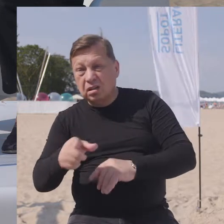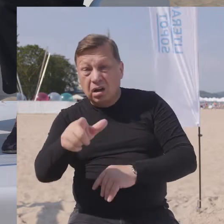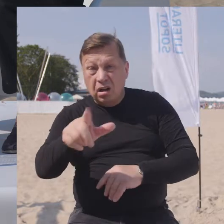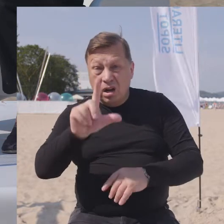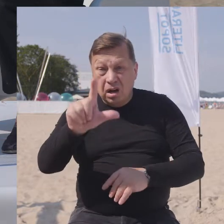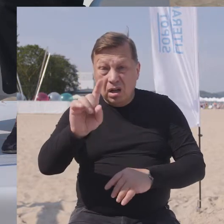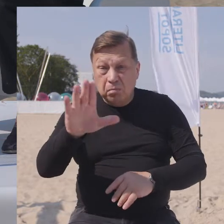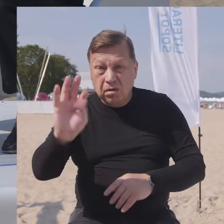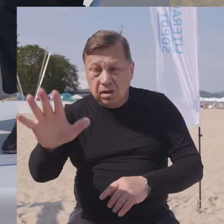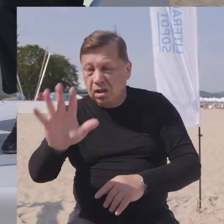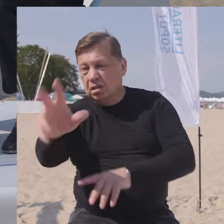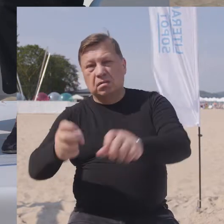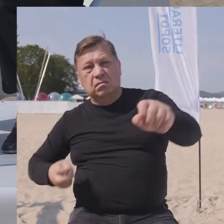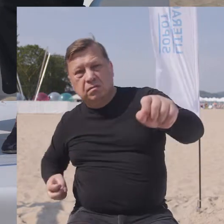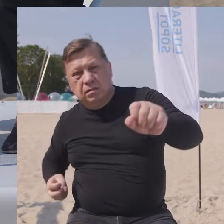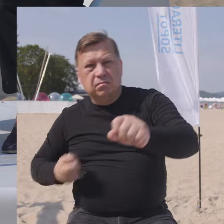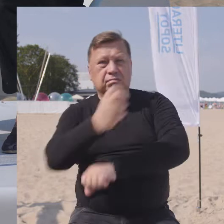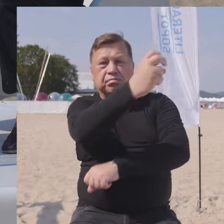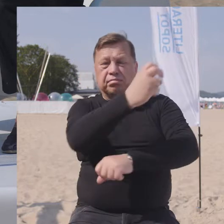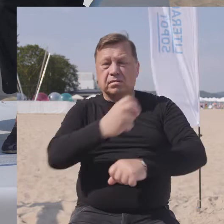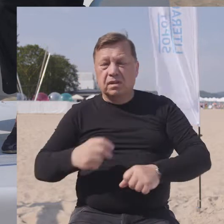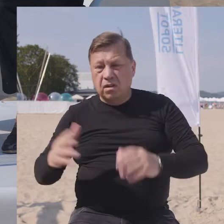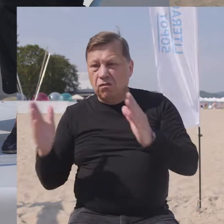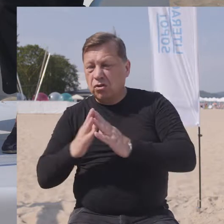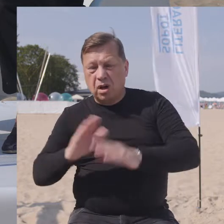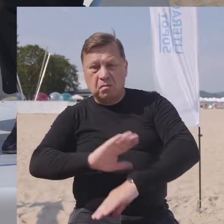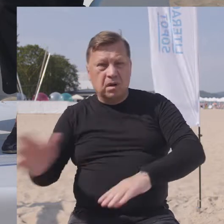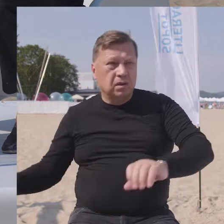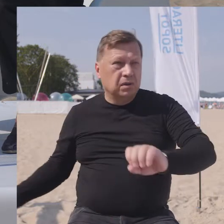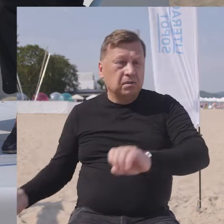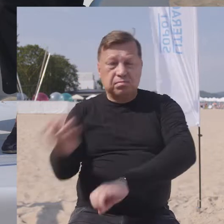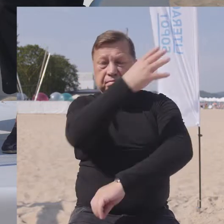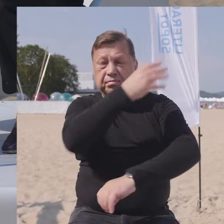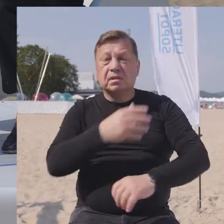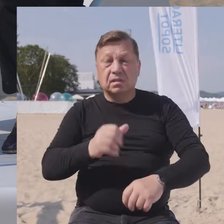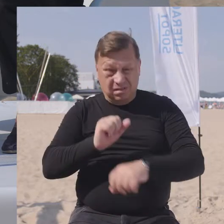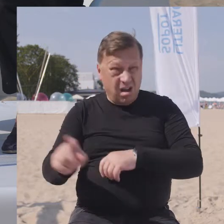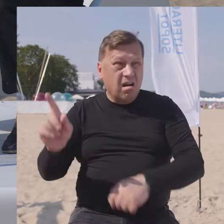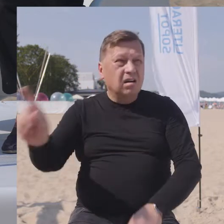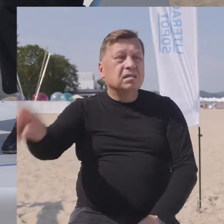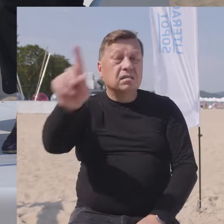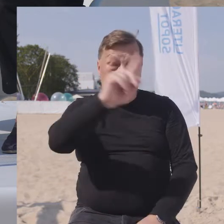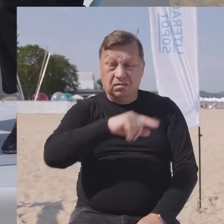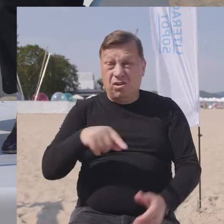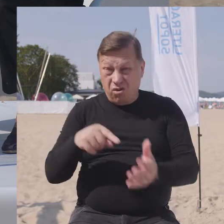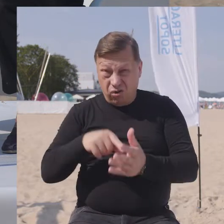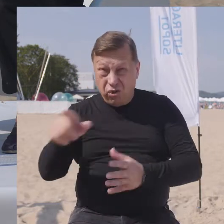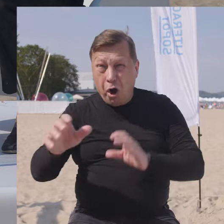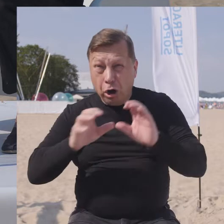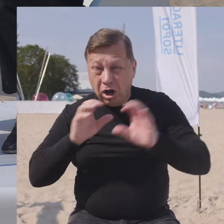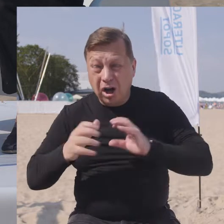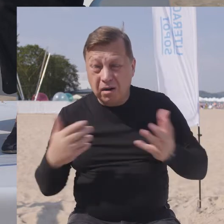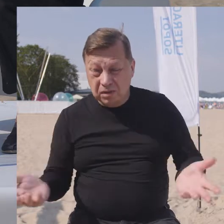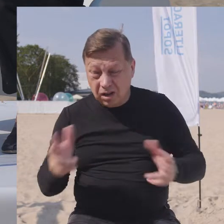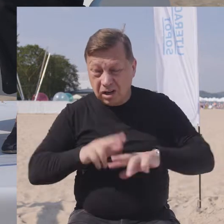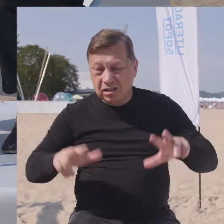domu, bo takie są bardzo często nadal jednak w Polsce sposoby komunikacji